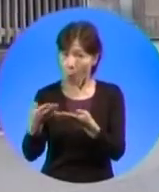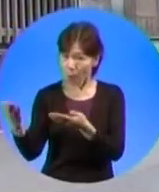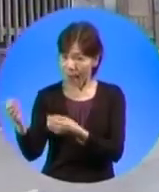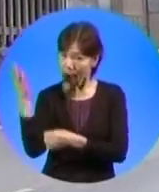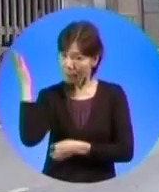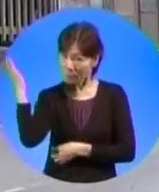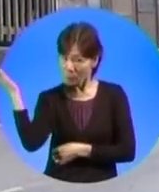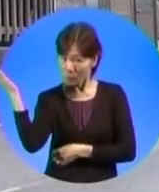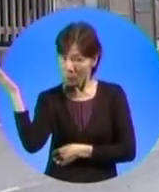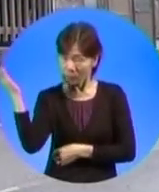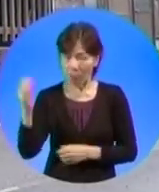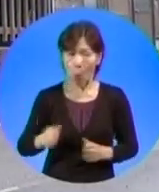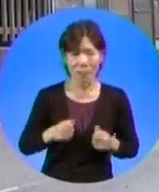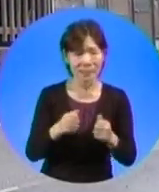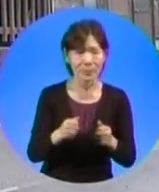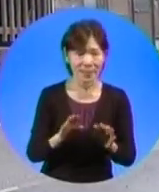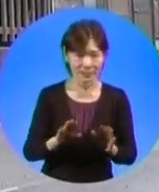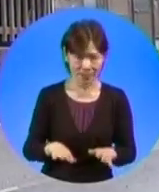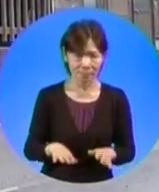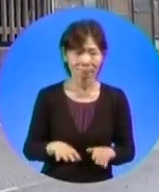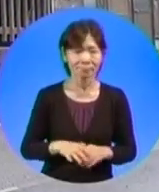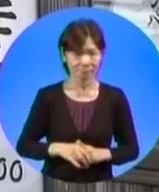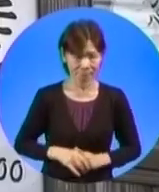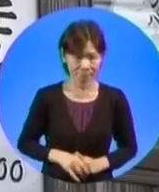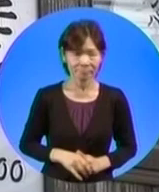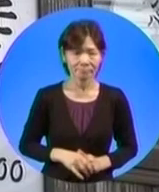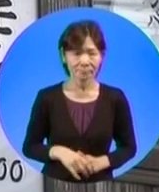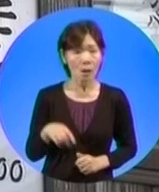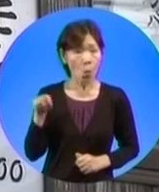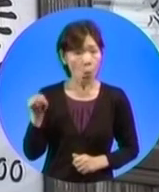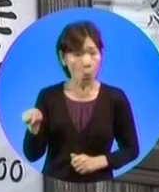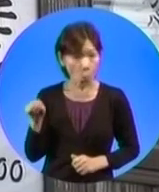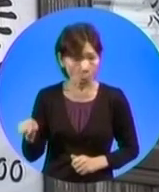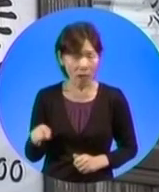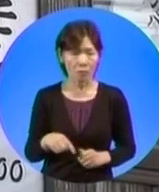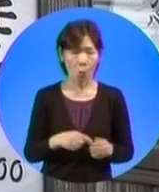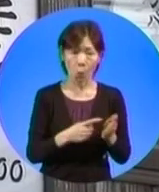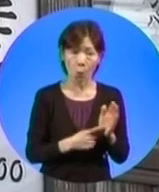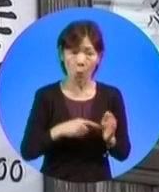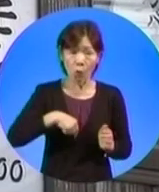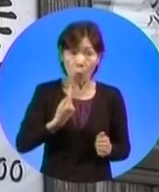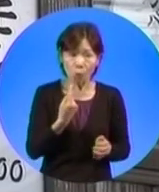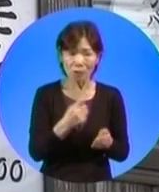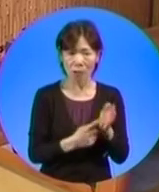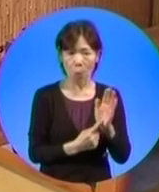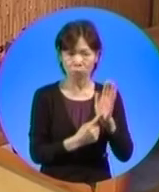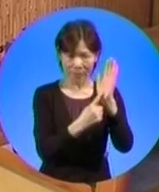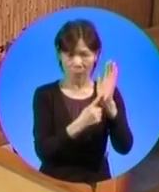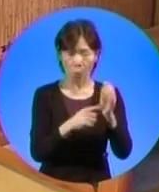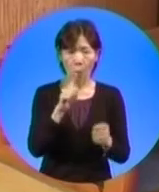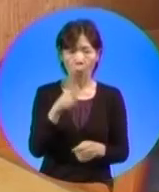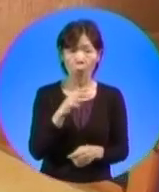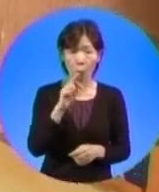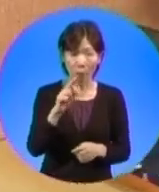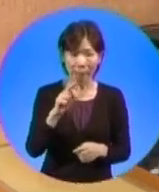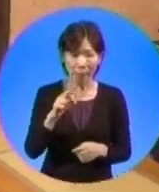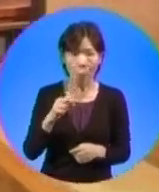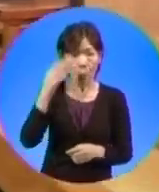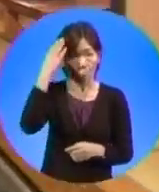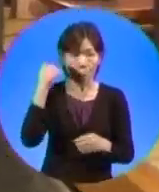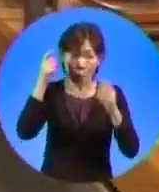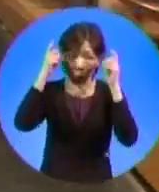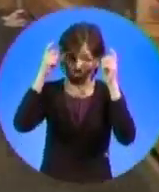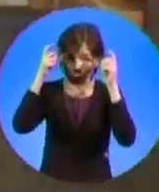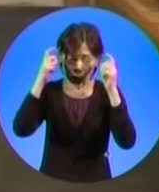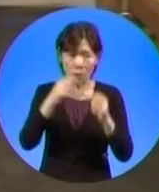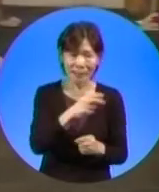ある新橋亭へと移動。こちらは中上牧場直営の焼肉屋さんで、オリジナルブランドの